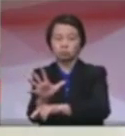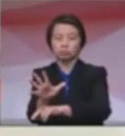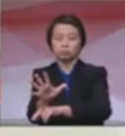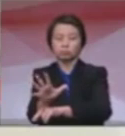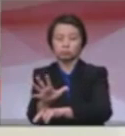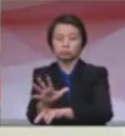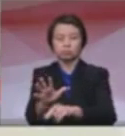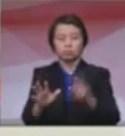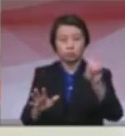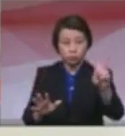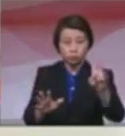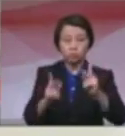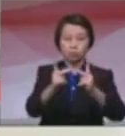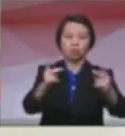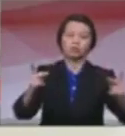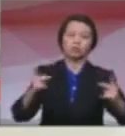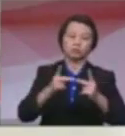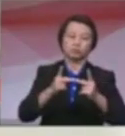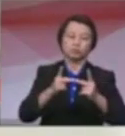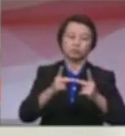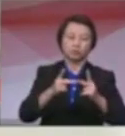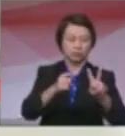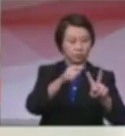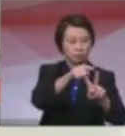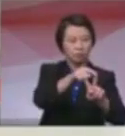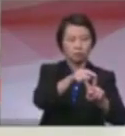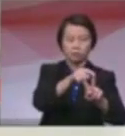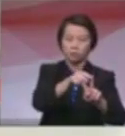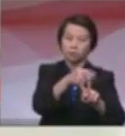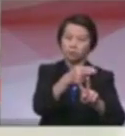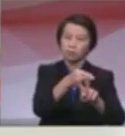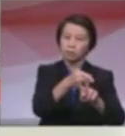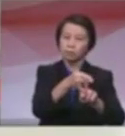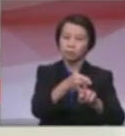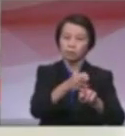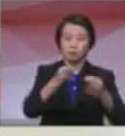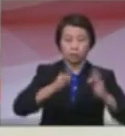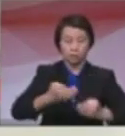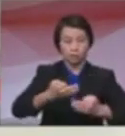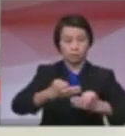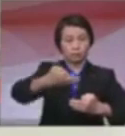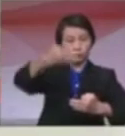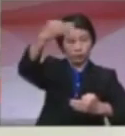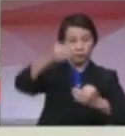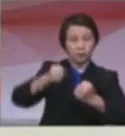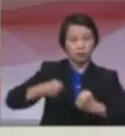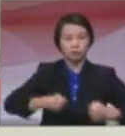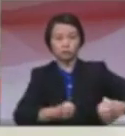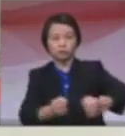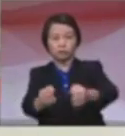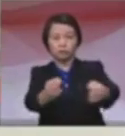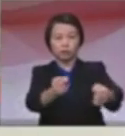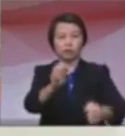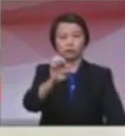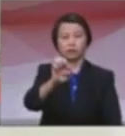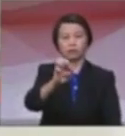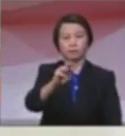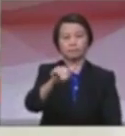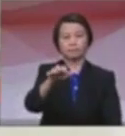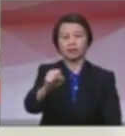di dua kawasan, iaitu Flat Sungai Emas, Flat